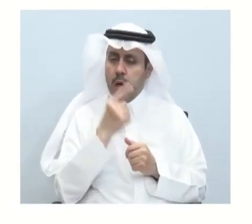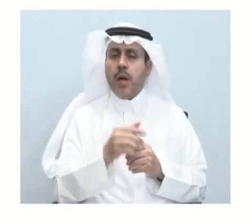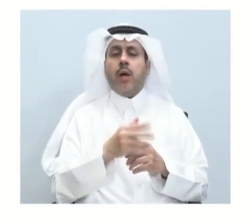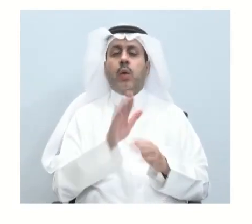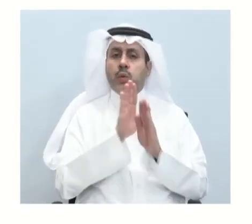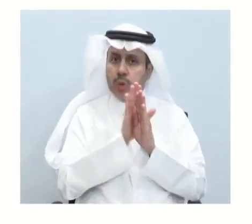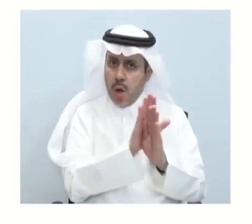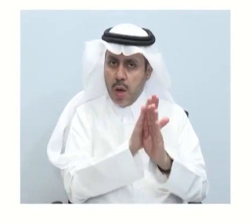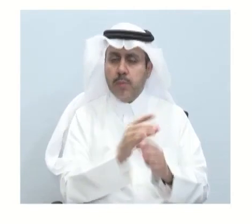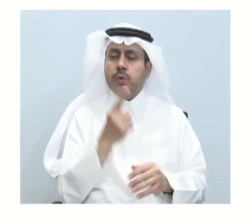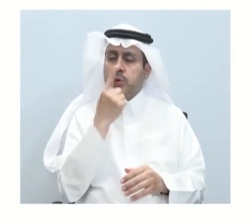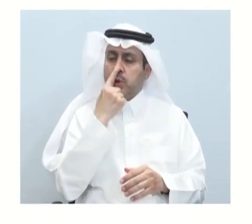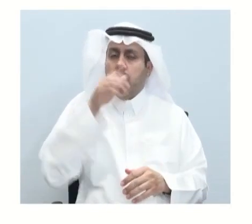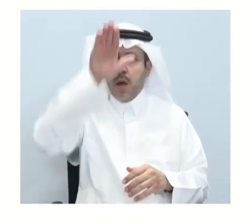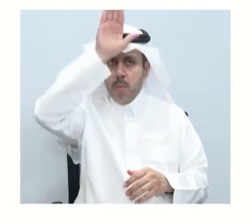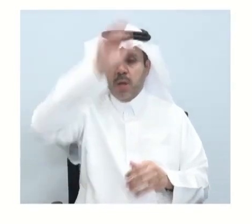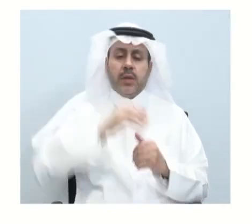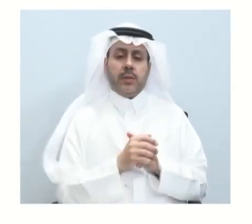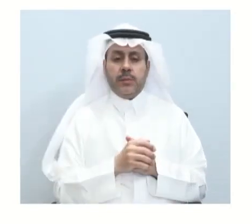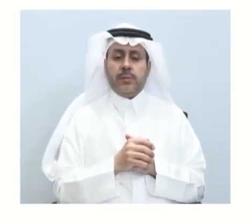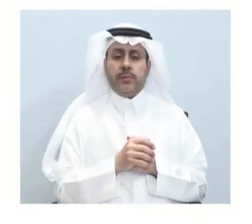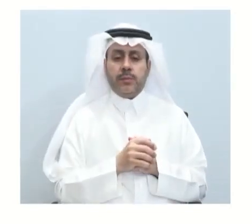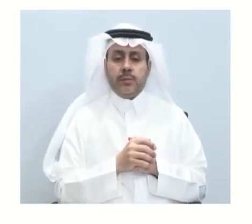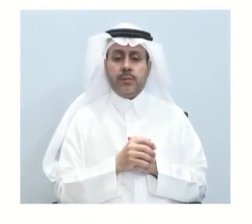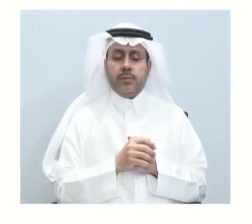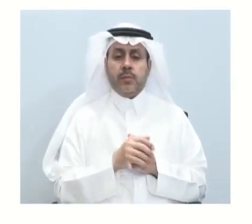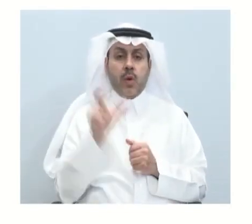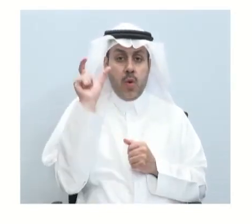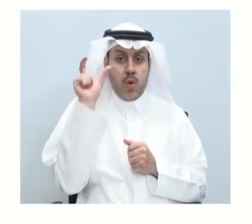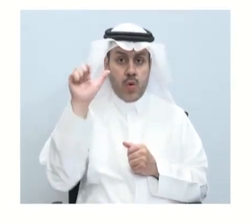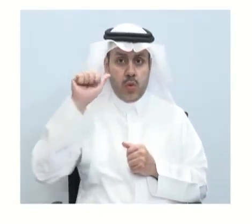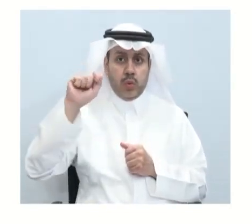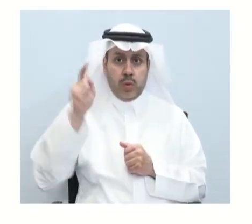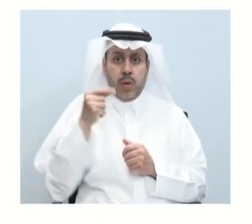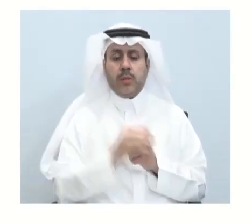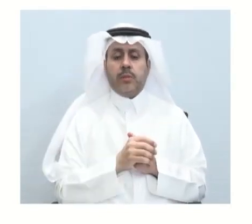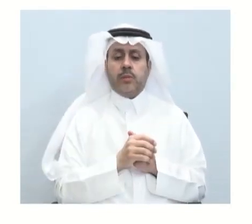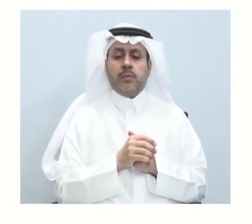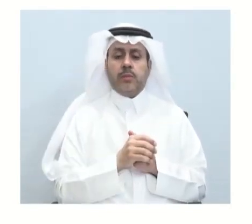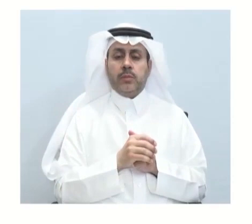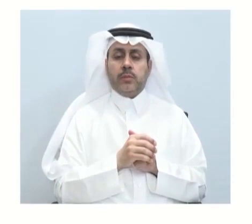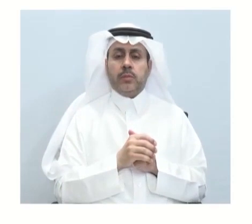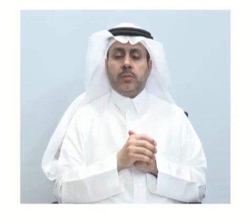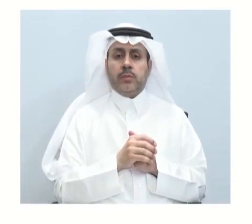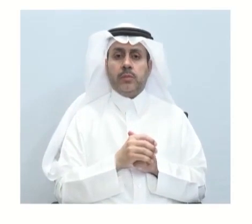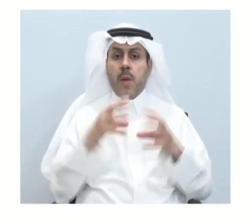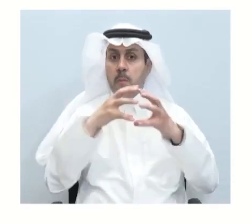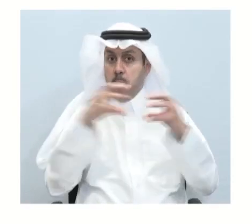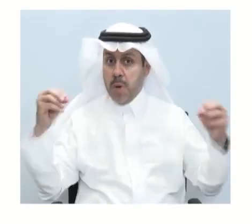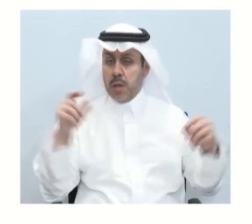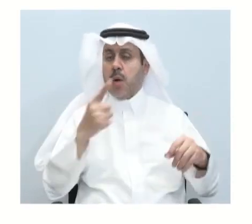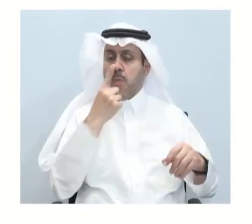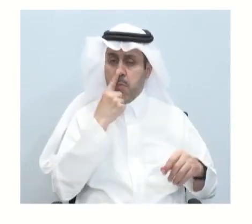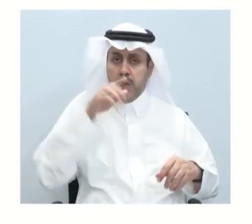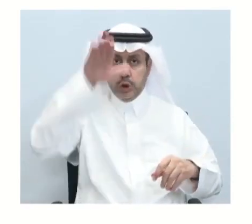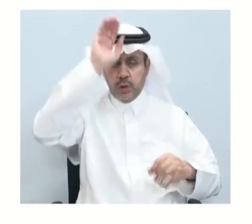عاهده وعقده عليه وبذل العهد على الطاعه والنصره واما في الاصطلاح معنى البيعه الشرعيه